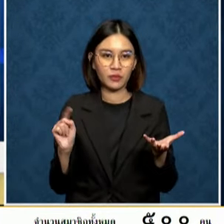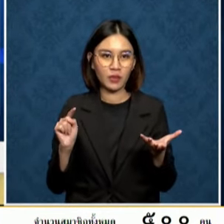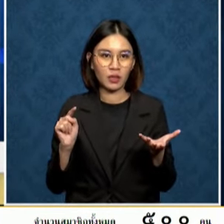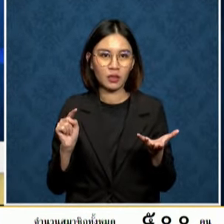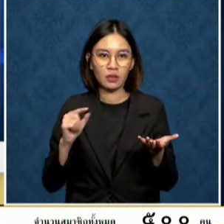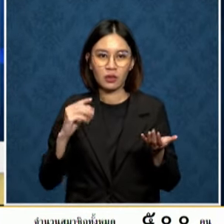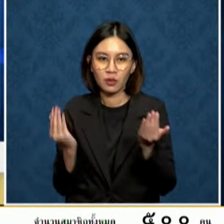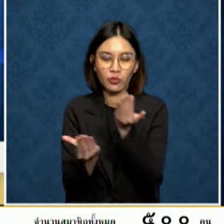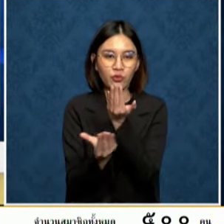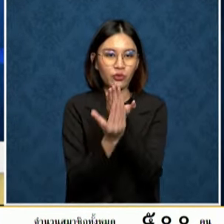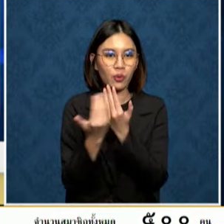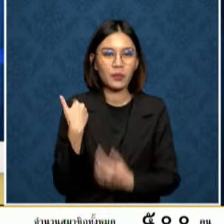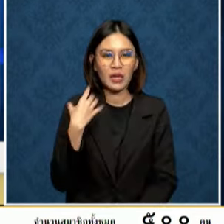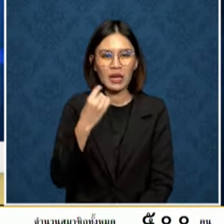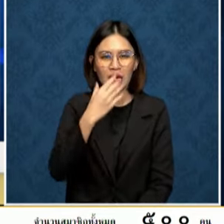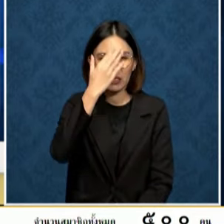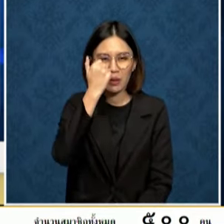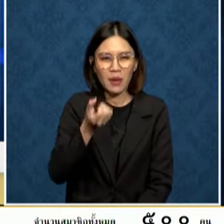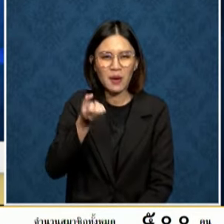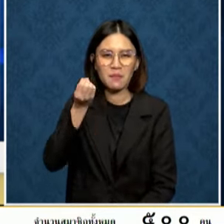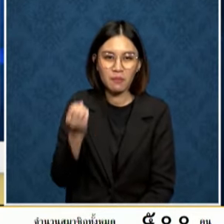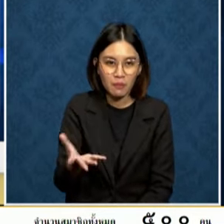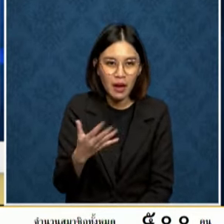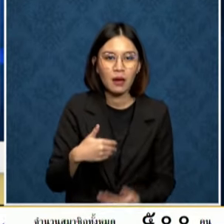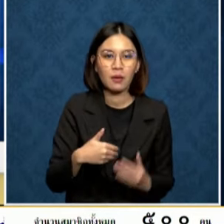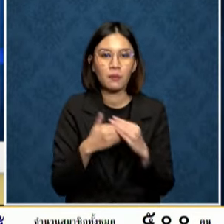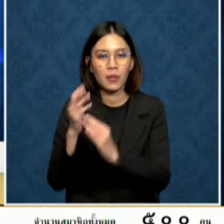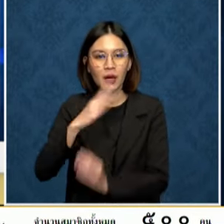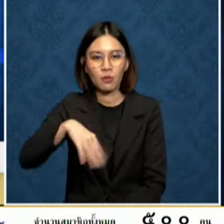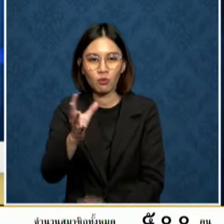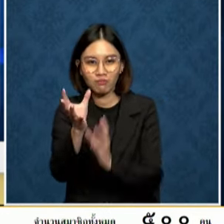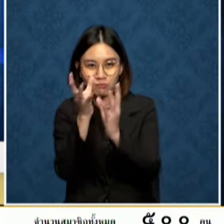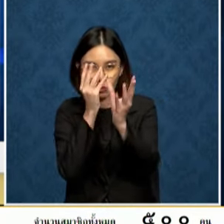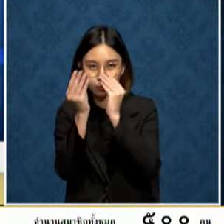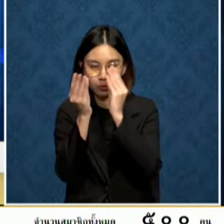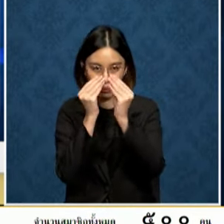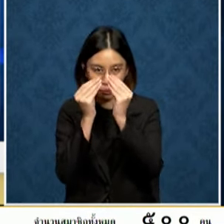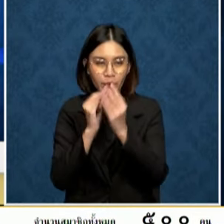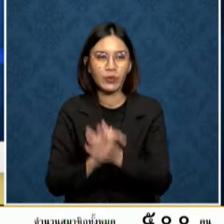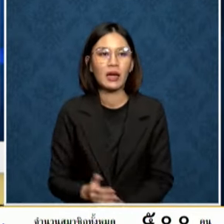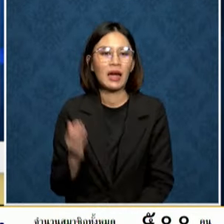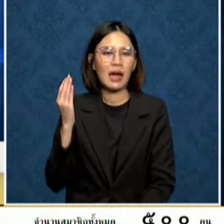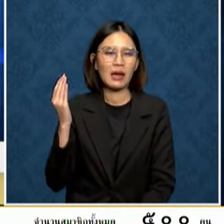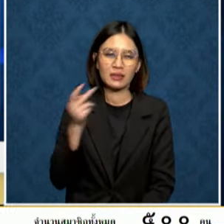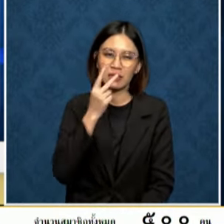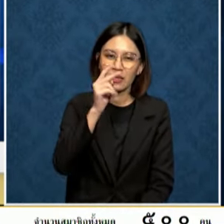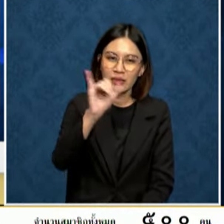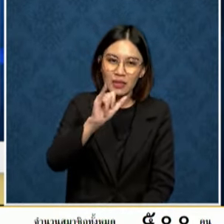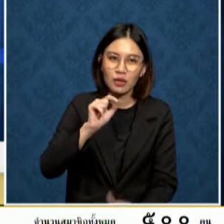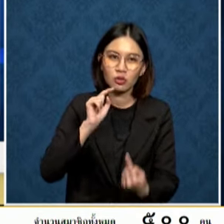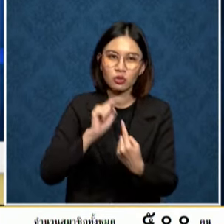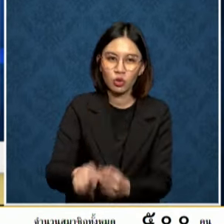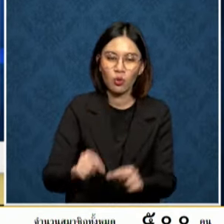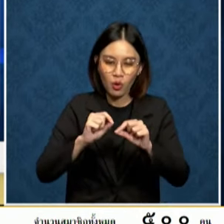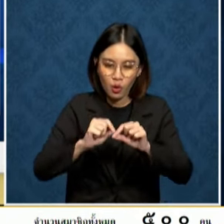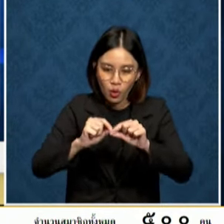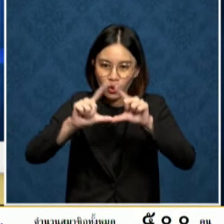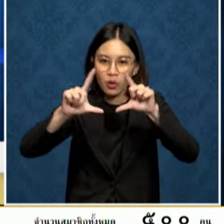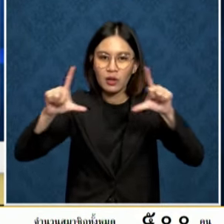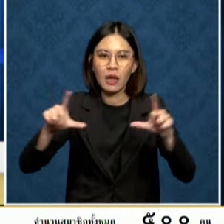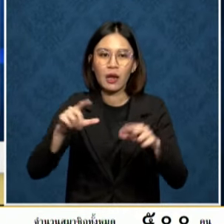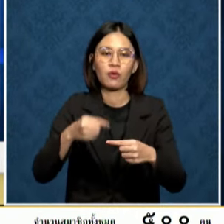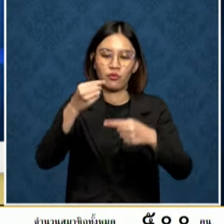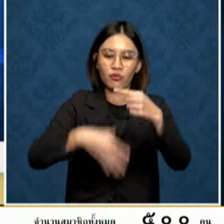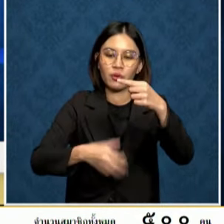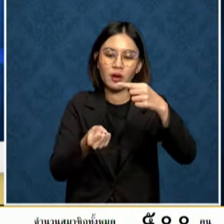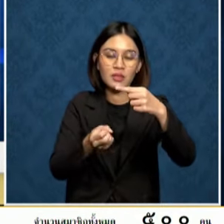ใ้ในมคืออะไร ทำไมนสูงขนาดนี้ เดีวผมจะพาไปดูฮะ อัี้อาจจะมองไม่เห็น แต่ผมใช้แ่นซูมขยายมาแล้ ข้อ 12